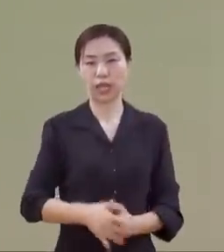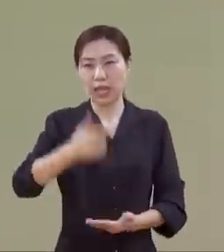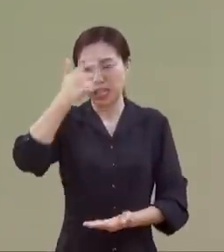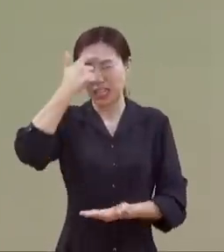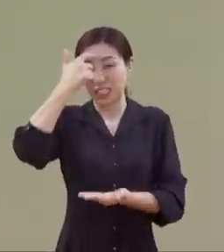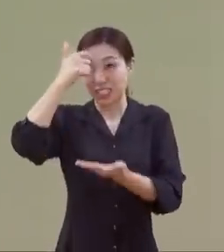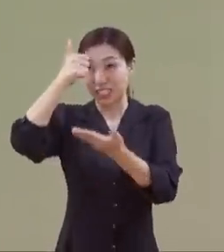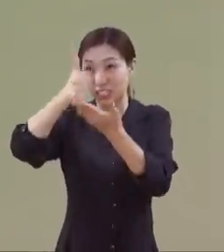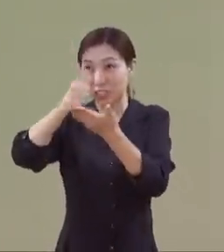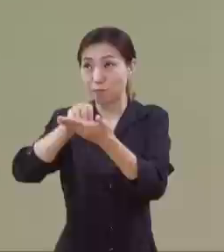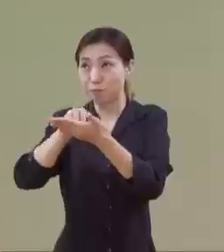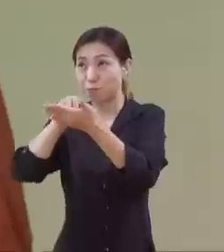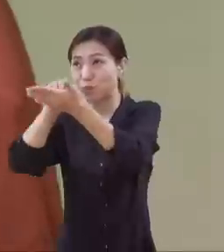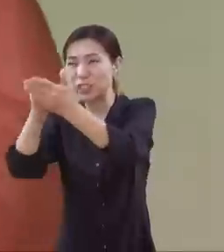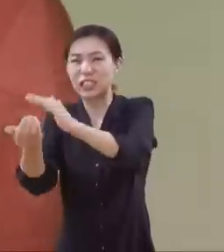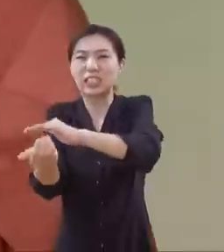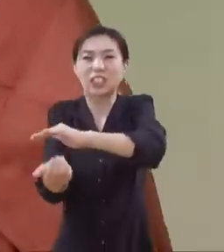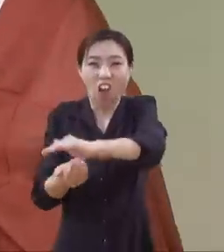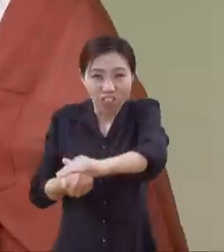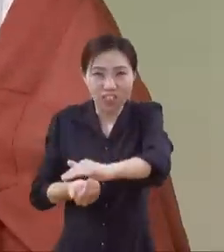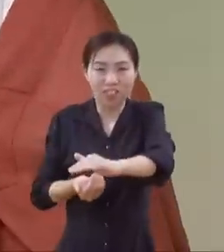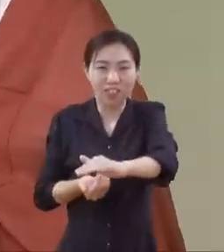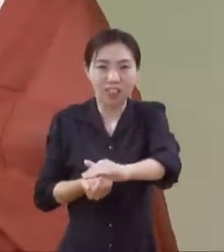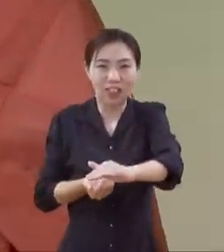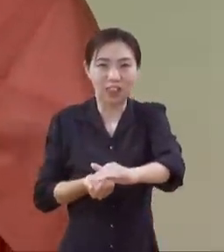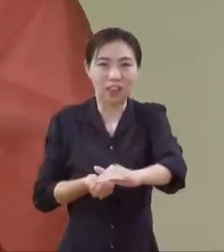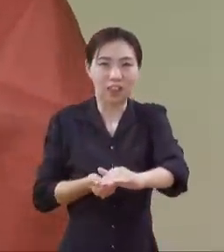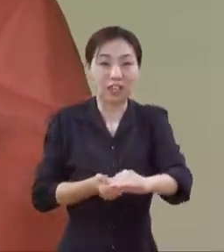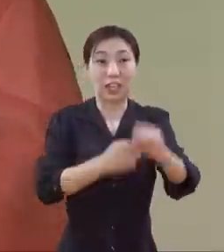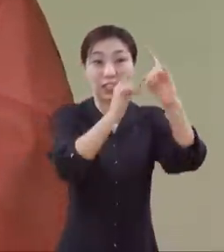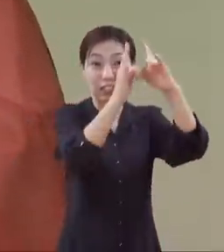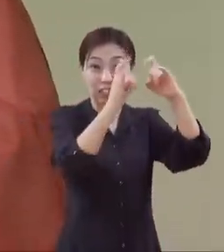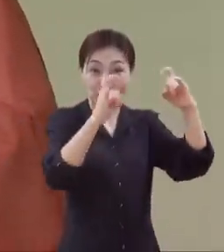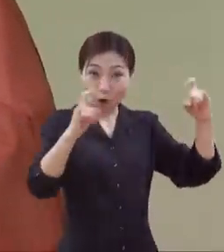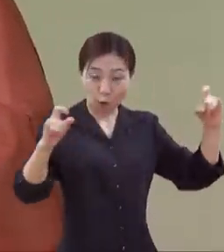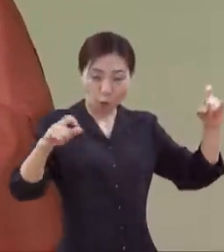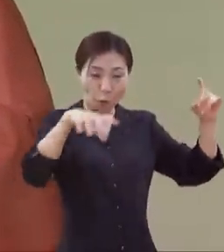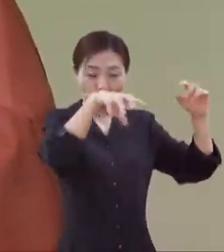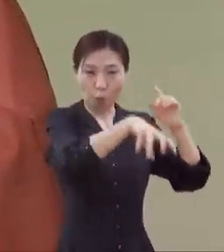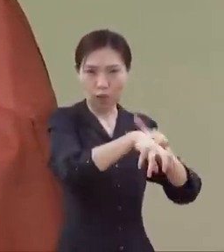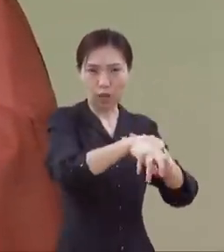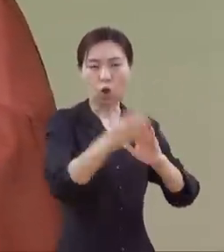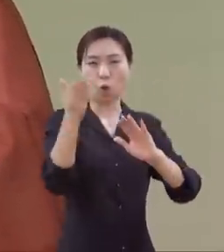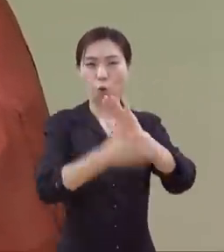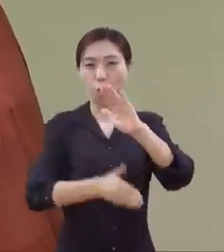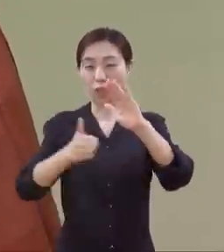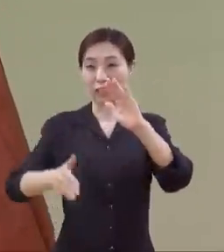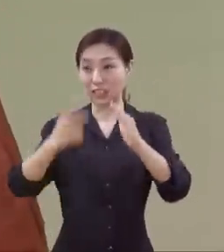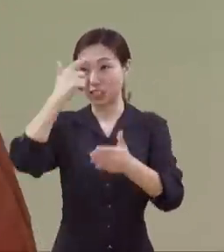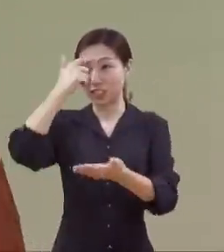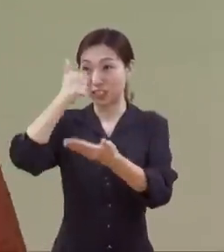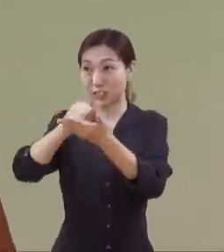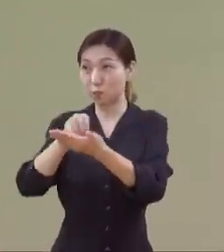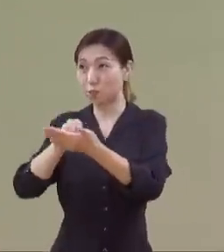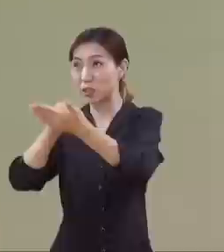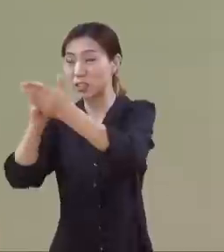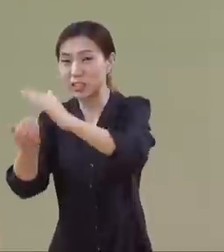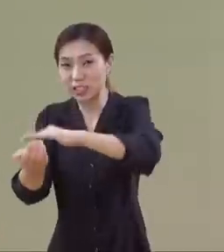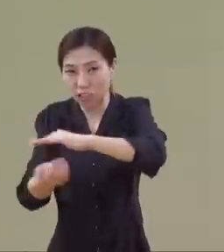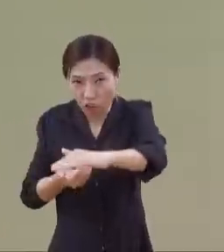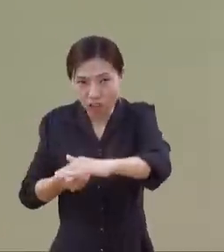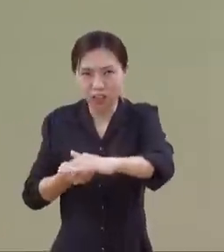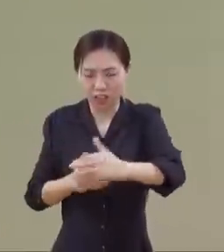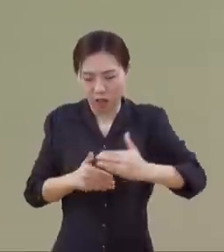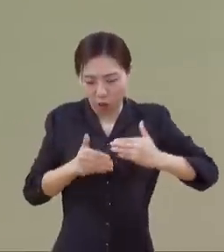전에 정식 스님이 되기 전에 절에서 그 정식 스님이 되기 전에 밟아 나아가는